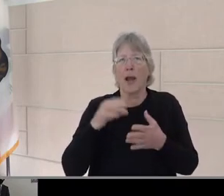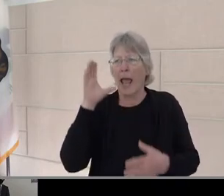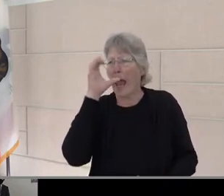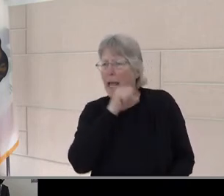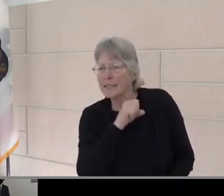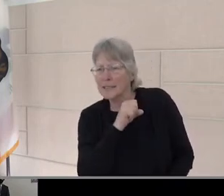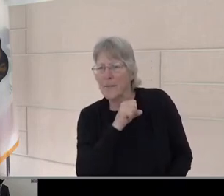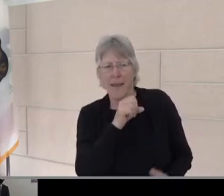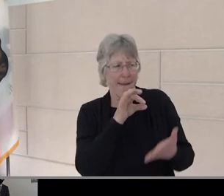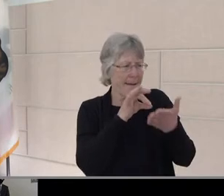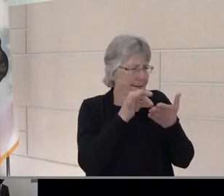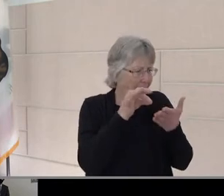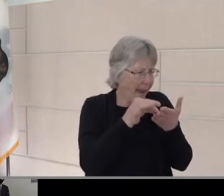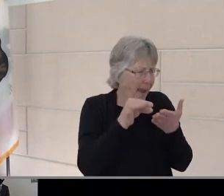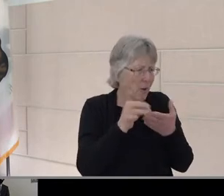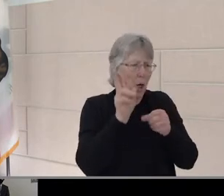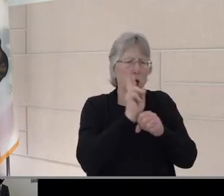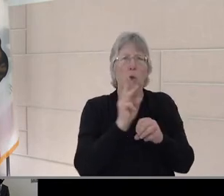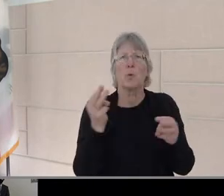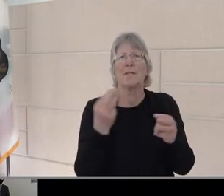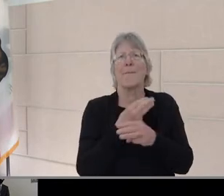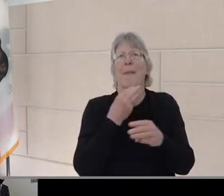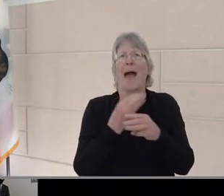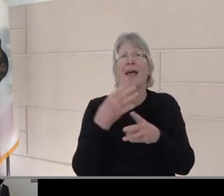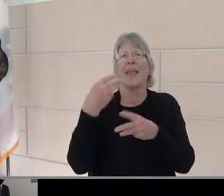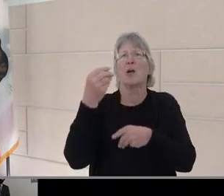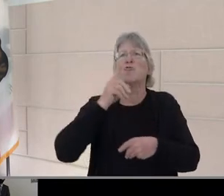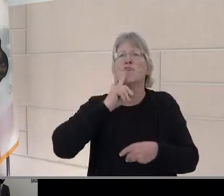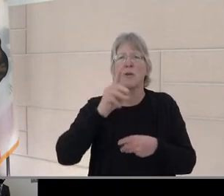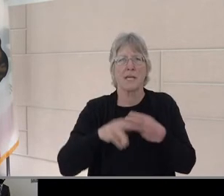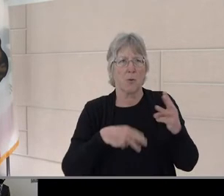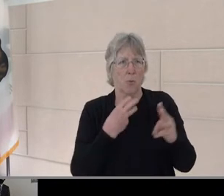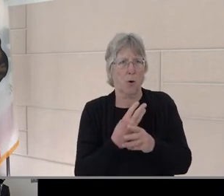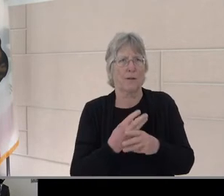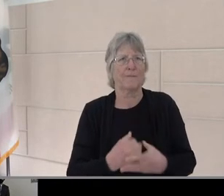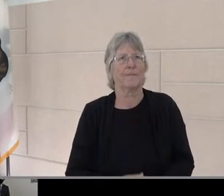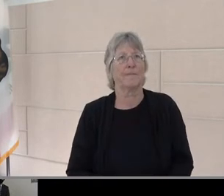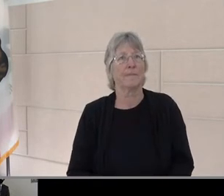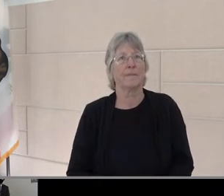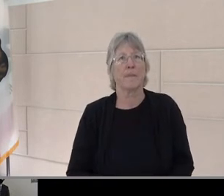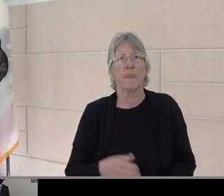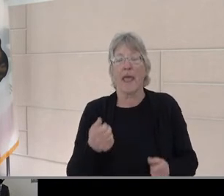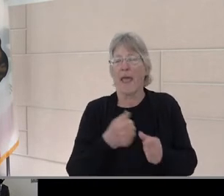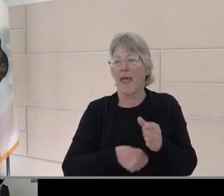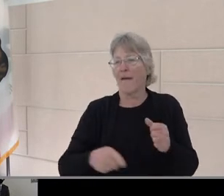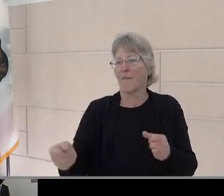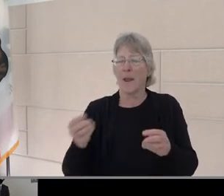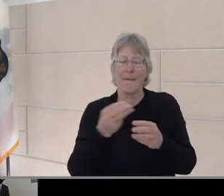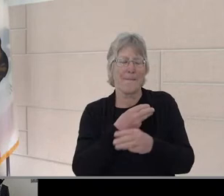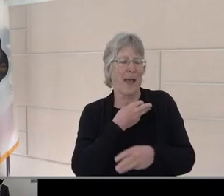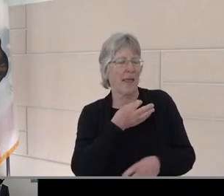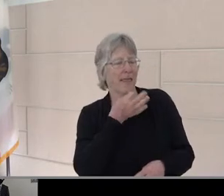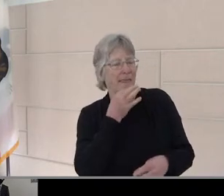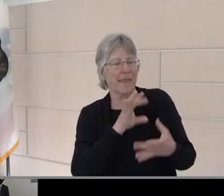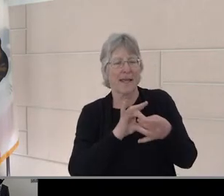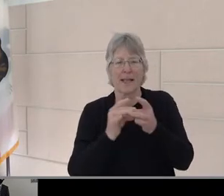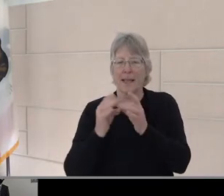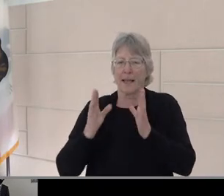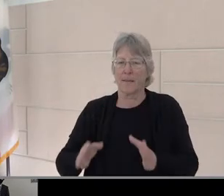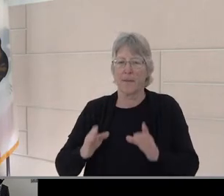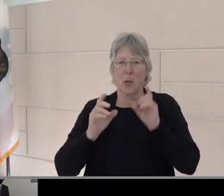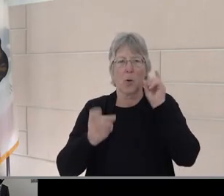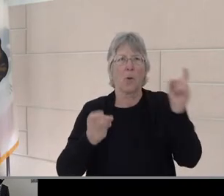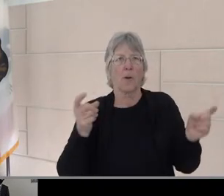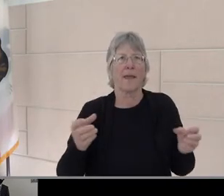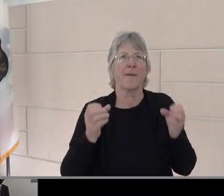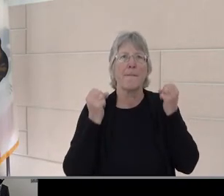នប្រាប់ហើយយកគណិតវិទ្យានឹងមករៀនក្នុងជីវិតពិតពិតគ្រូដែលបង្ហាត់ក្នុងកម្ម